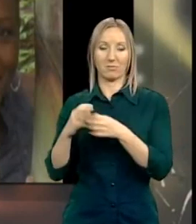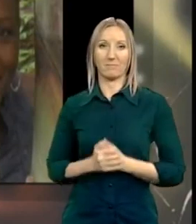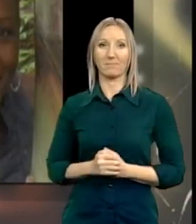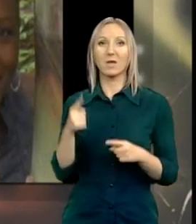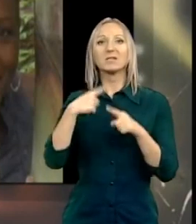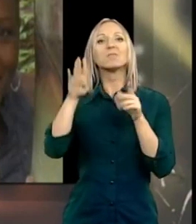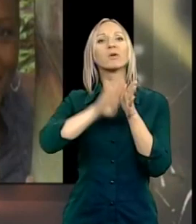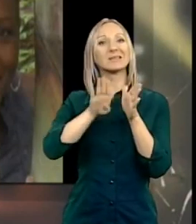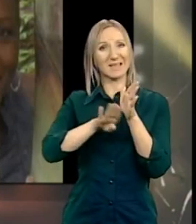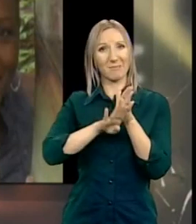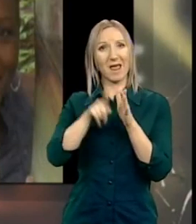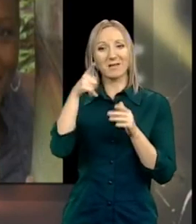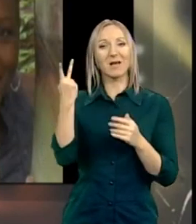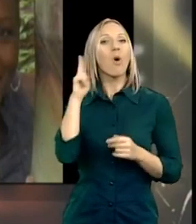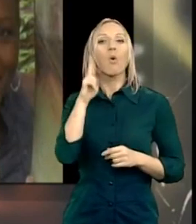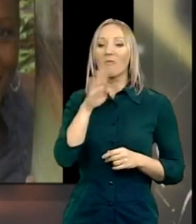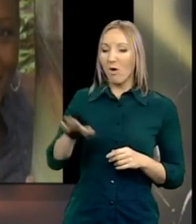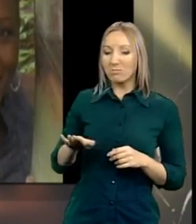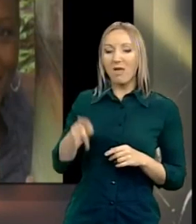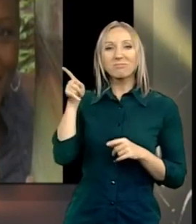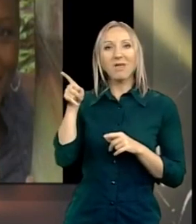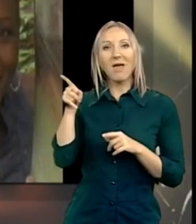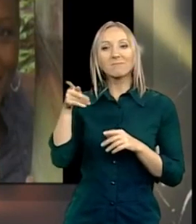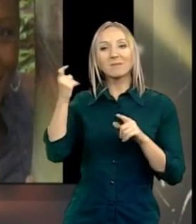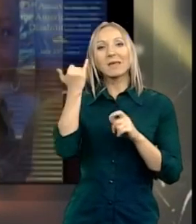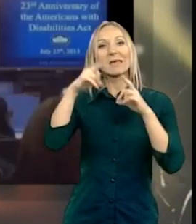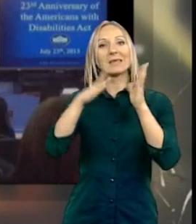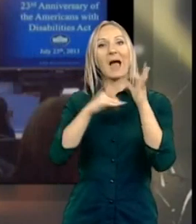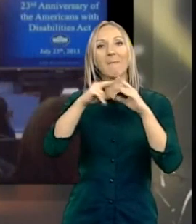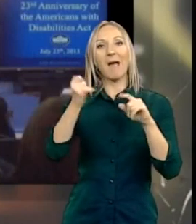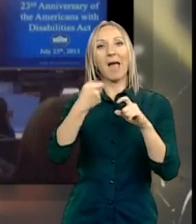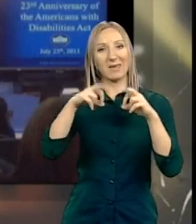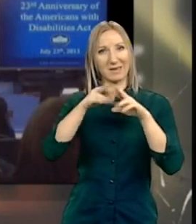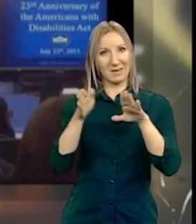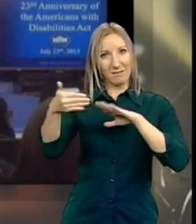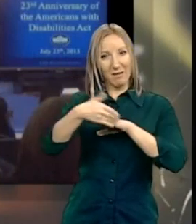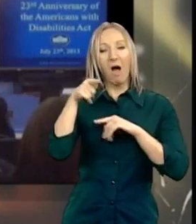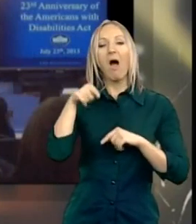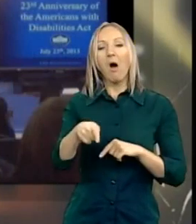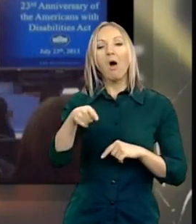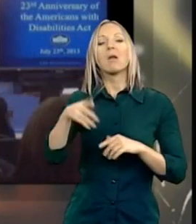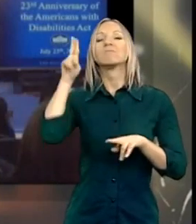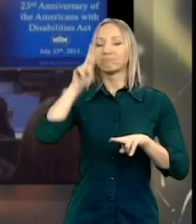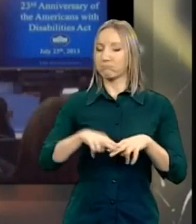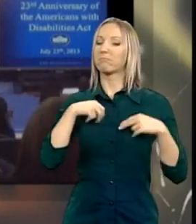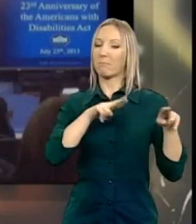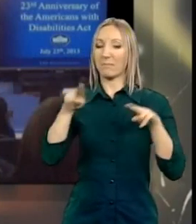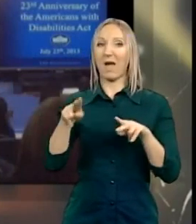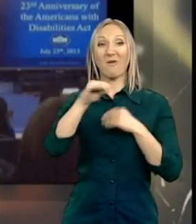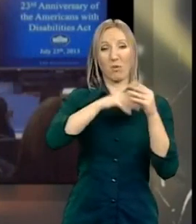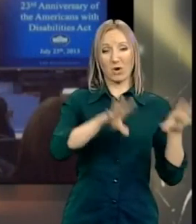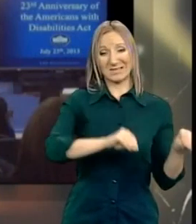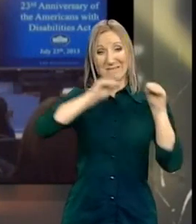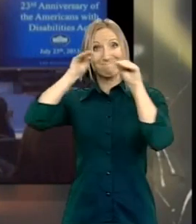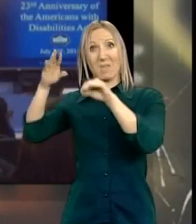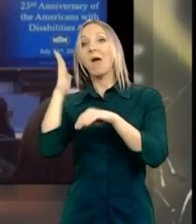Zbog diskriminacije koju je kao gluvo dete iskusila na rodnoj Jamajci, odlučila je da studira prava. Njena porodica se preselila u Ameriku